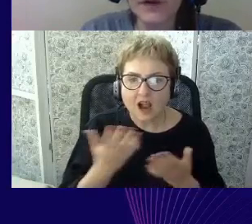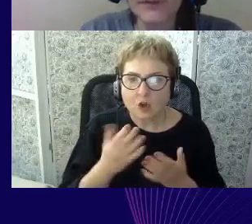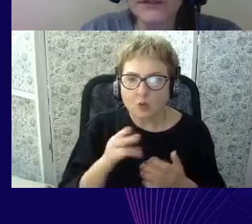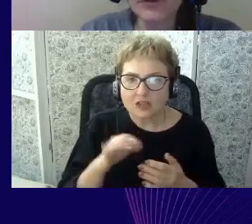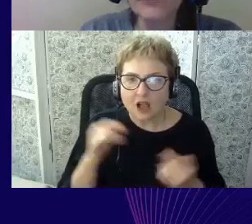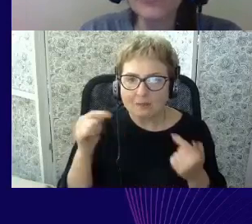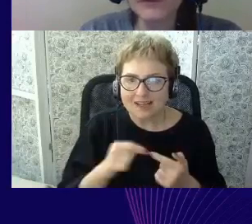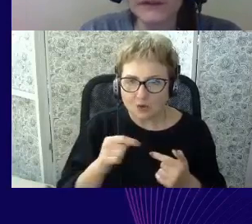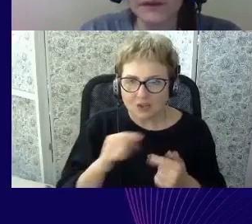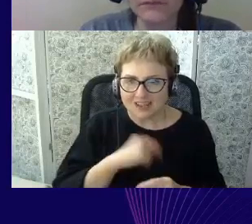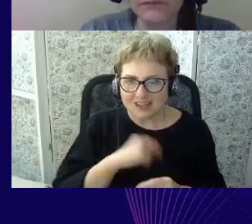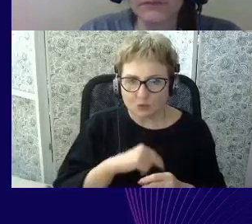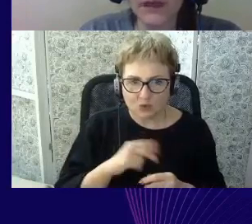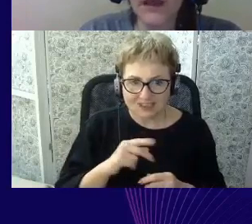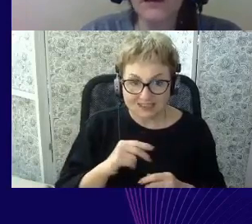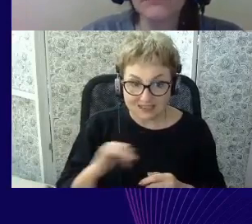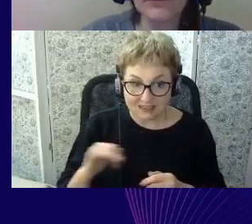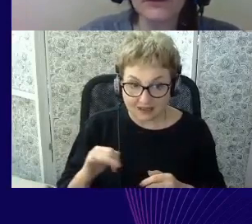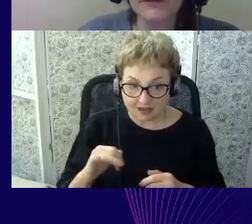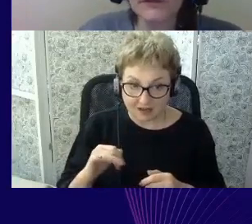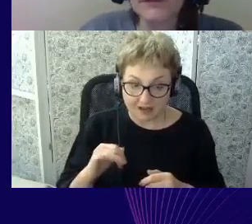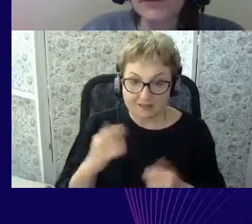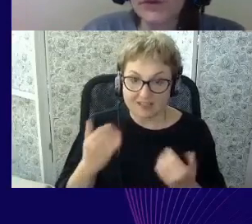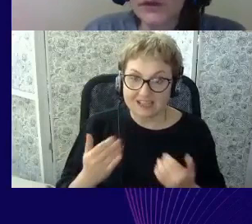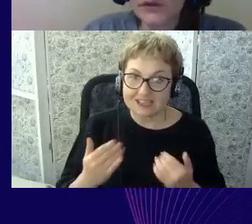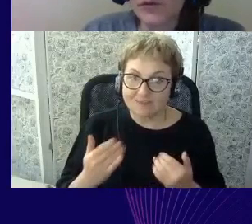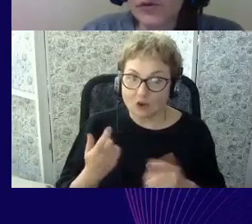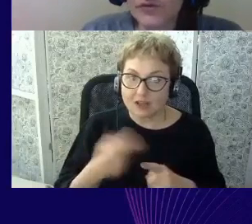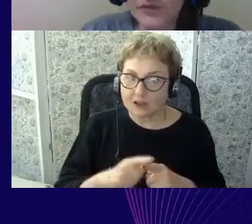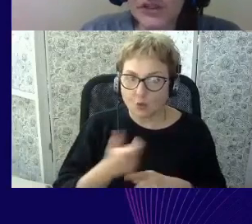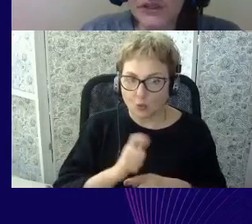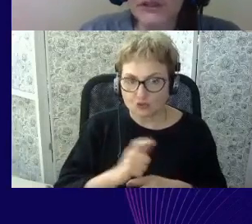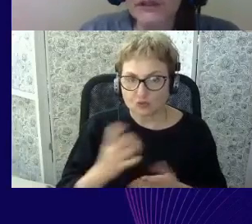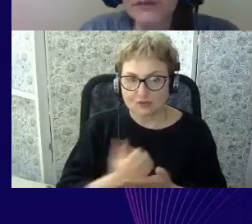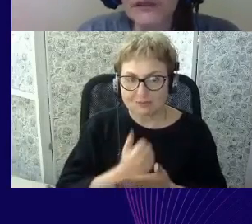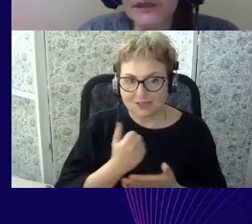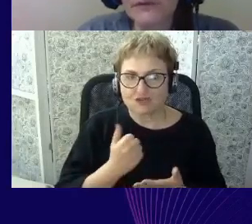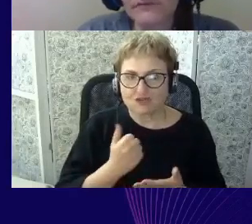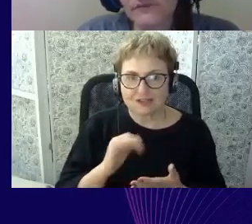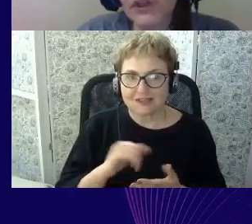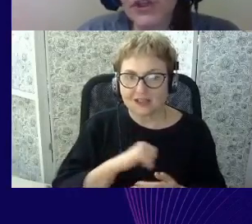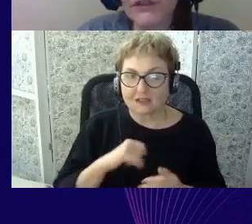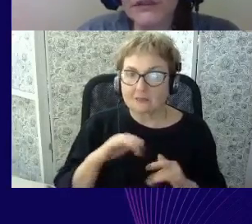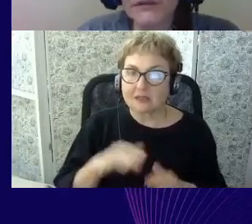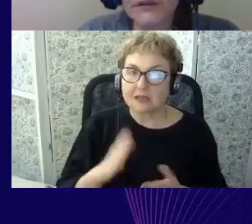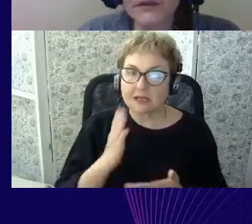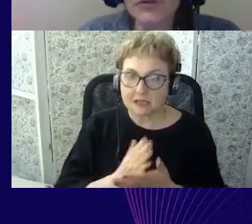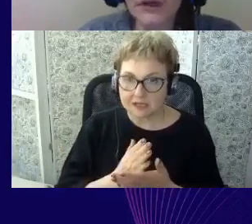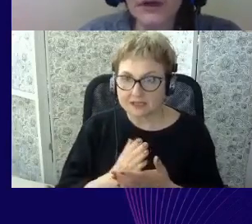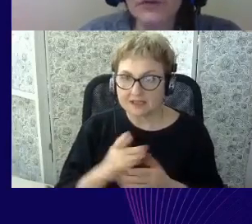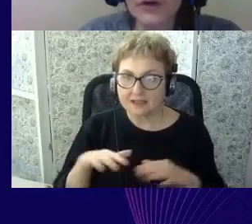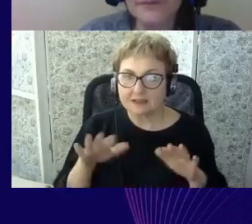какой-то определенной функции. Вот сегодня это очень успешно, и на самом деле даже